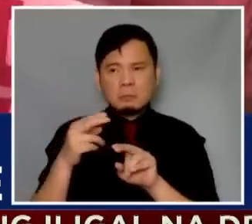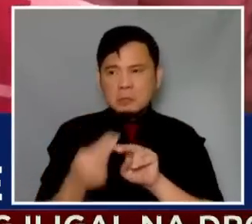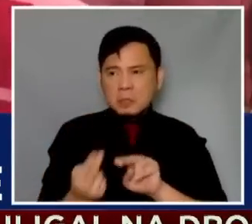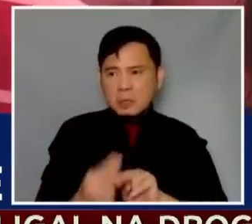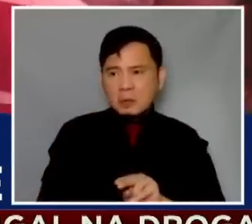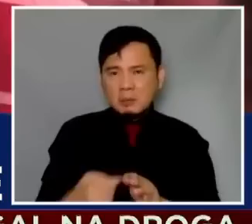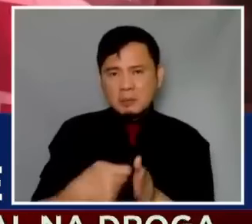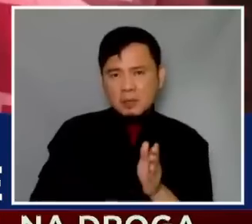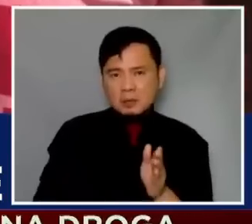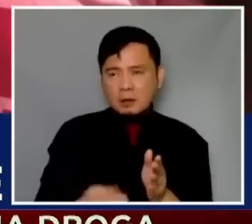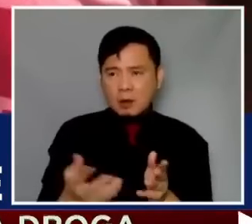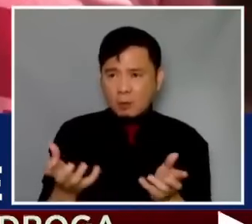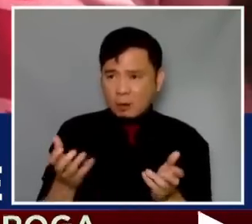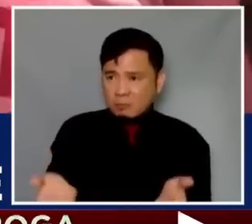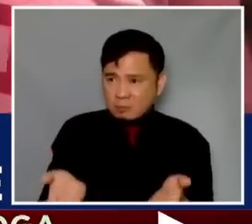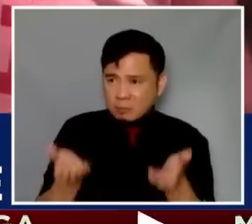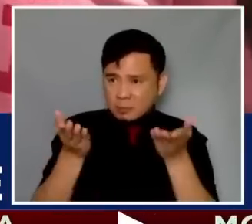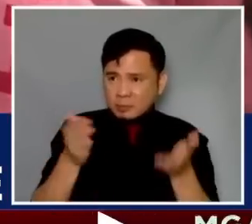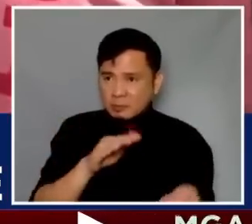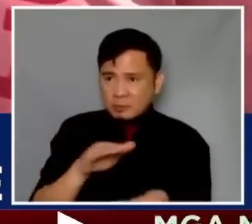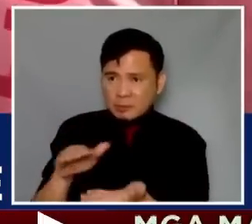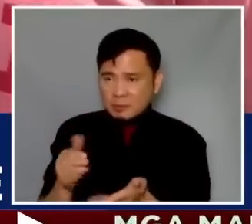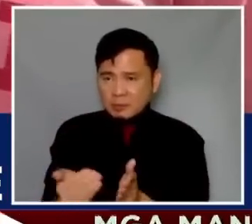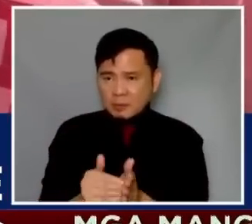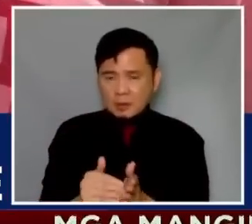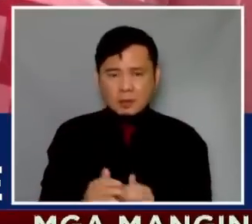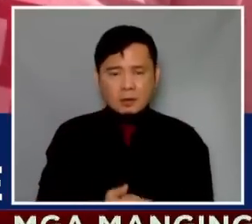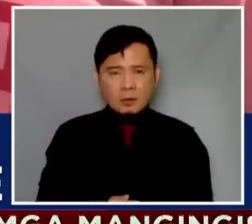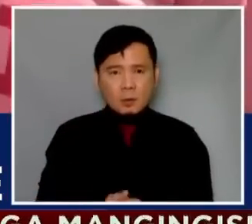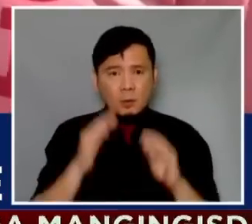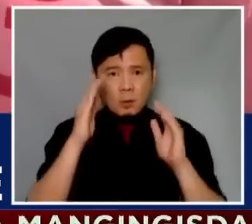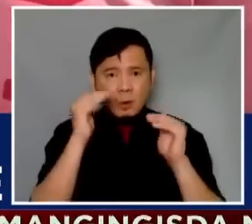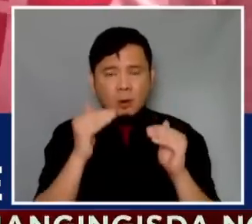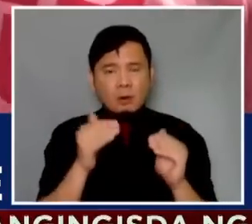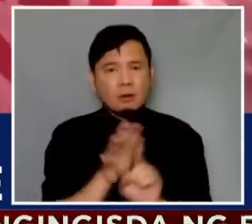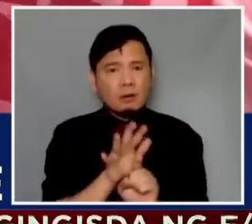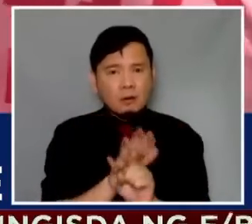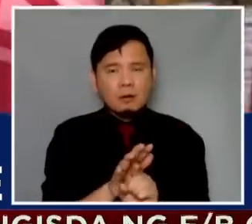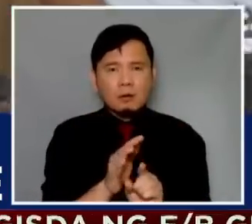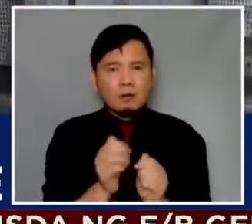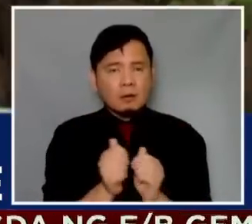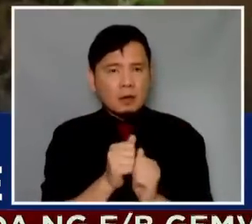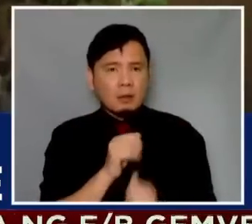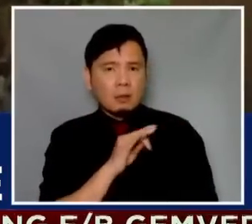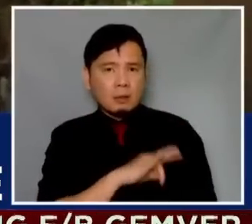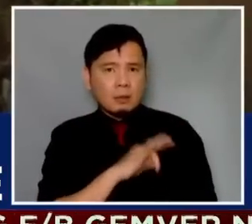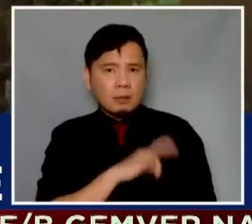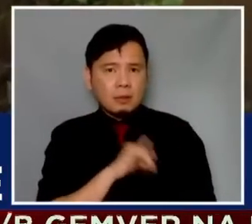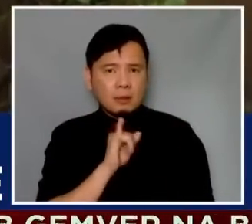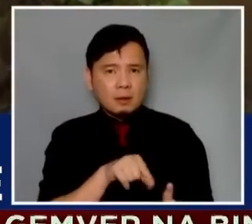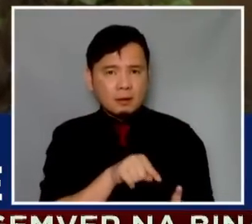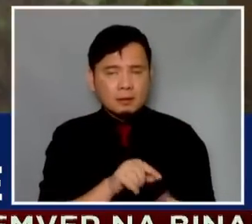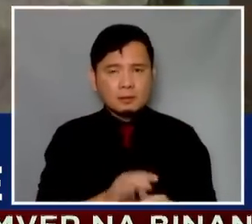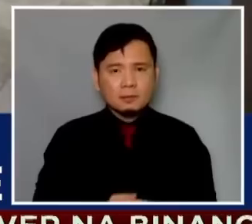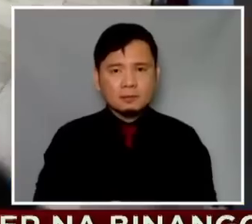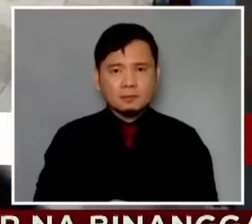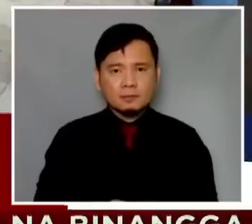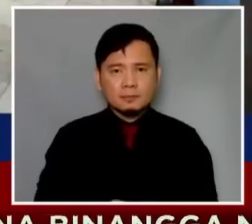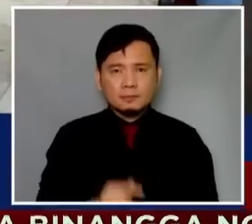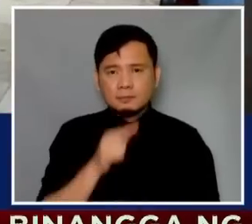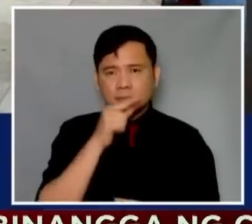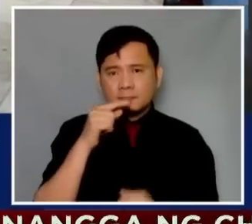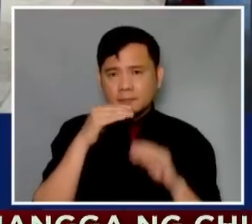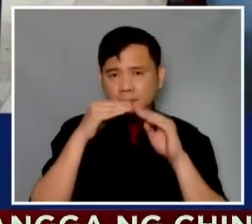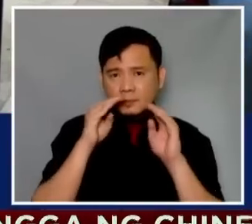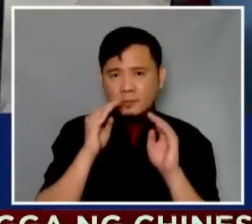po ang aming niyog ay maging masagana at saka lumaki po yung aming kita. Ikinalungkot naman ni VP Lenny ang